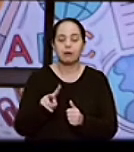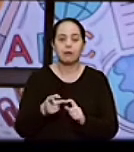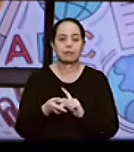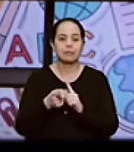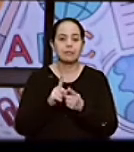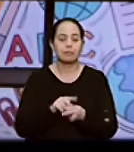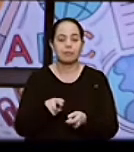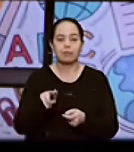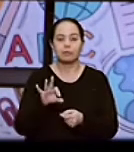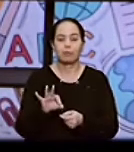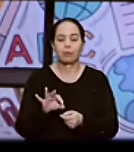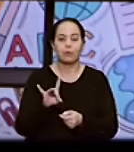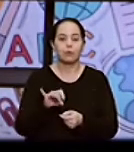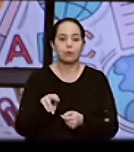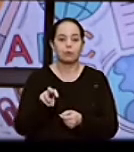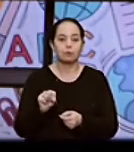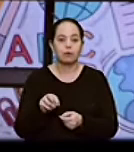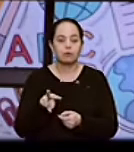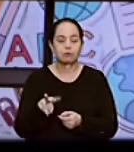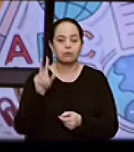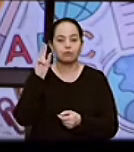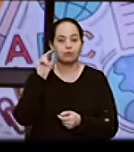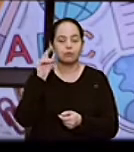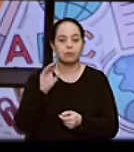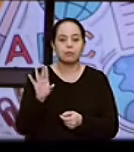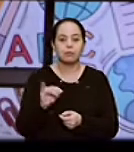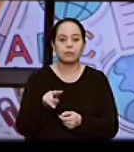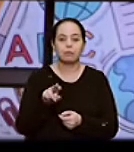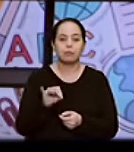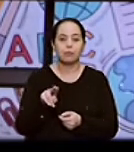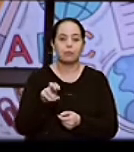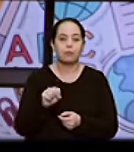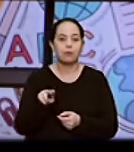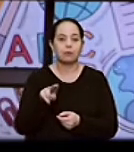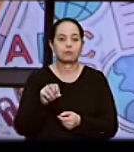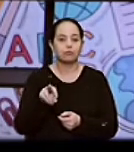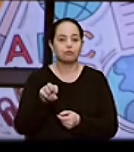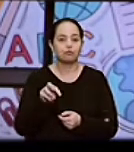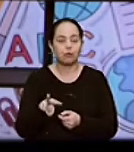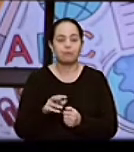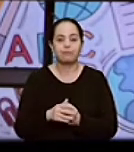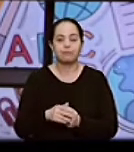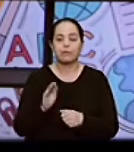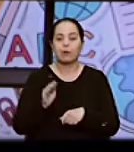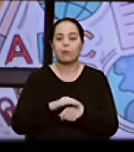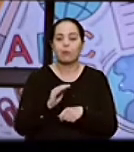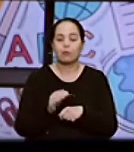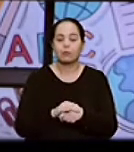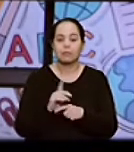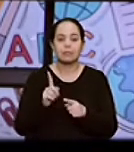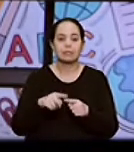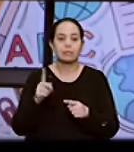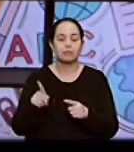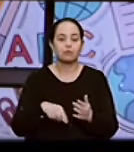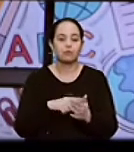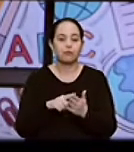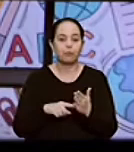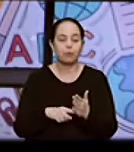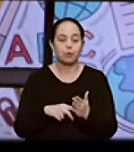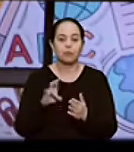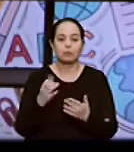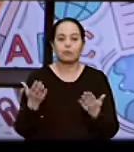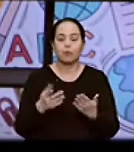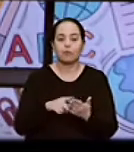родам, числам и по падежам. Молодцы! Следующий вопрос. На какой вопрос отвечают